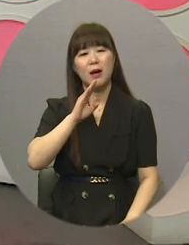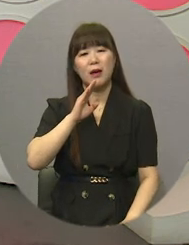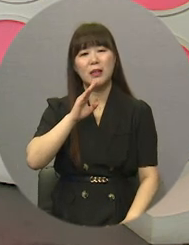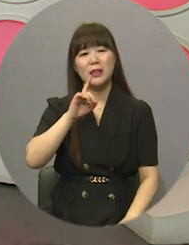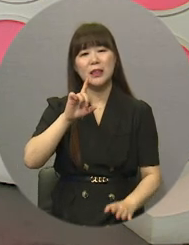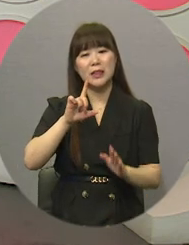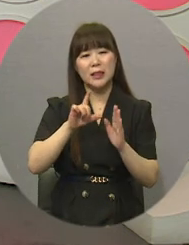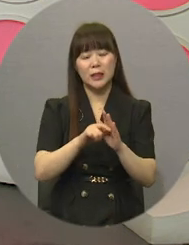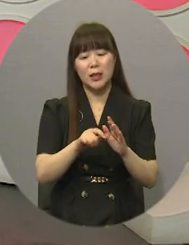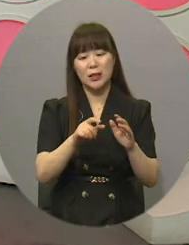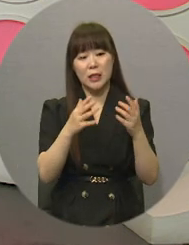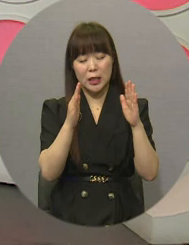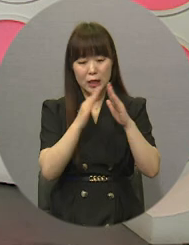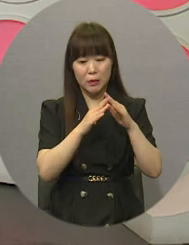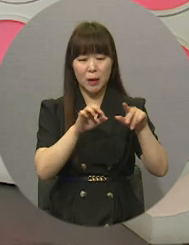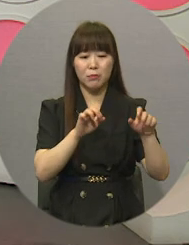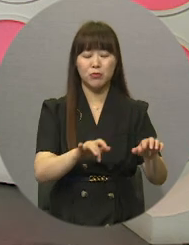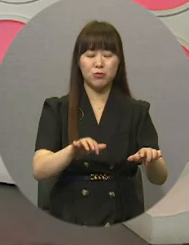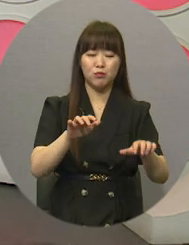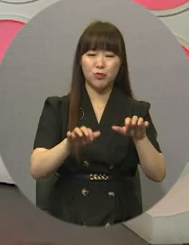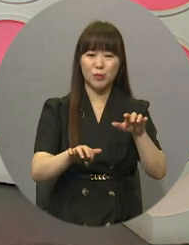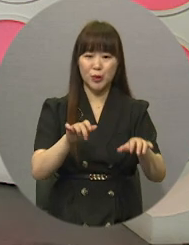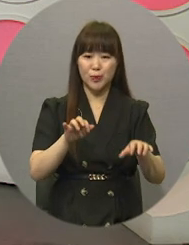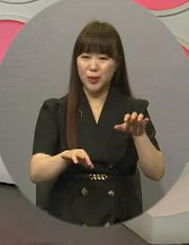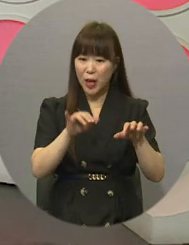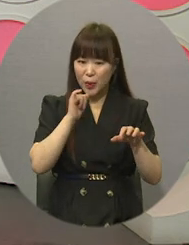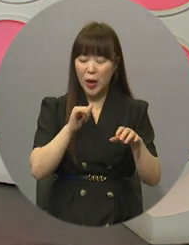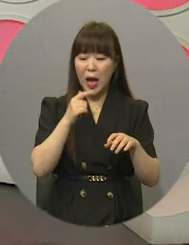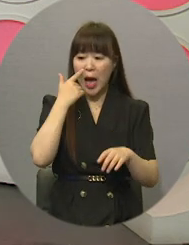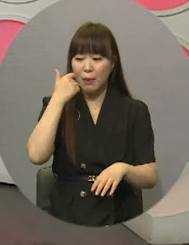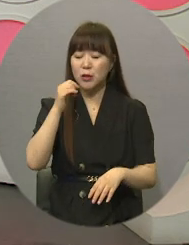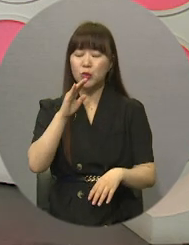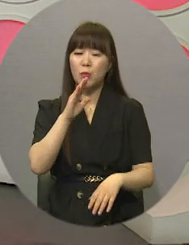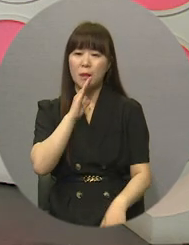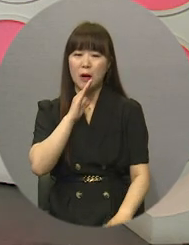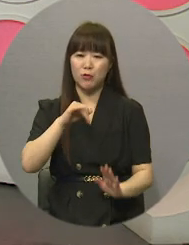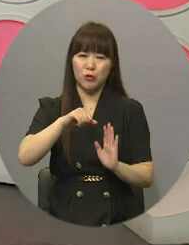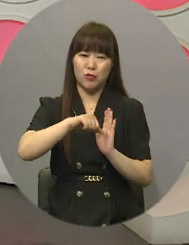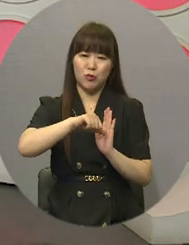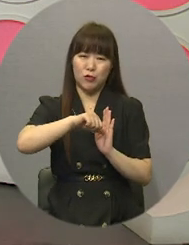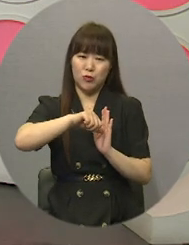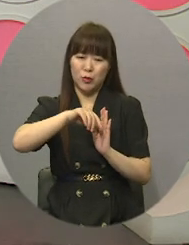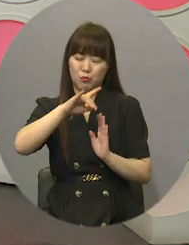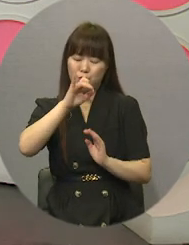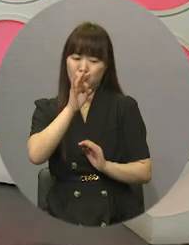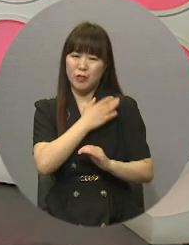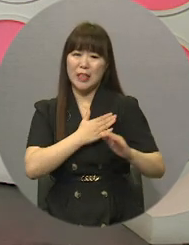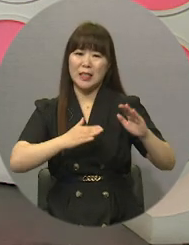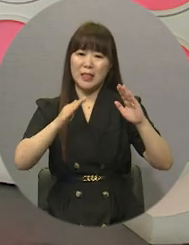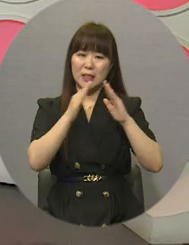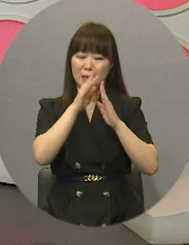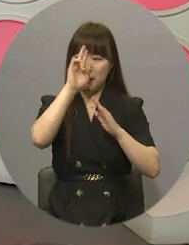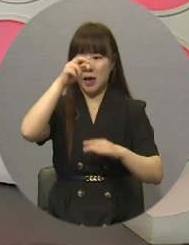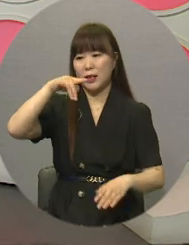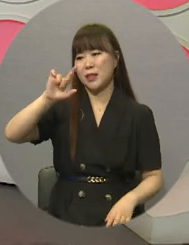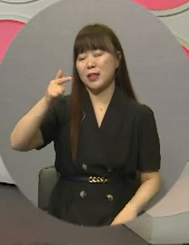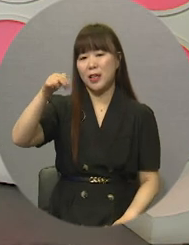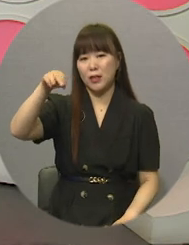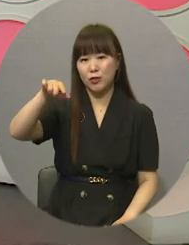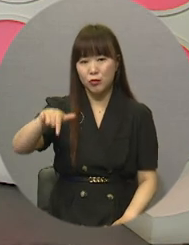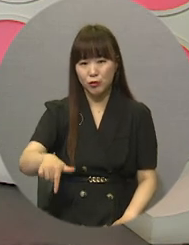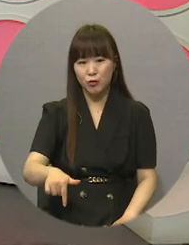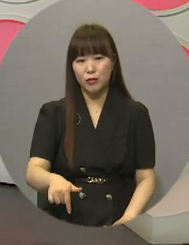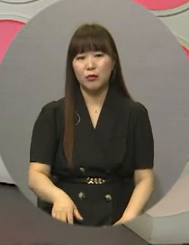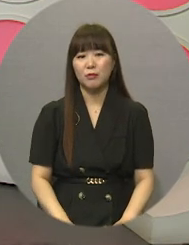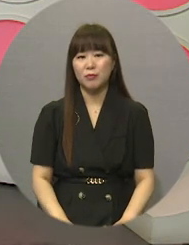집에 풍금이 있었고, 친구 아버지가 꽤나 잘 나가는 부유한 집안의 박창수. 그